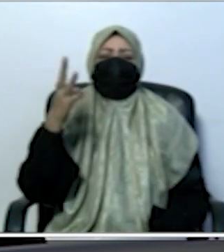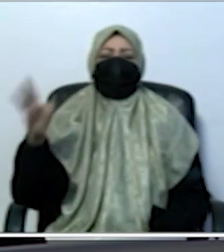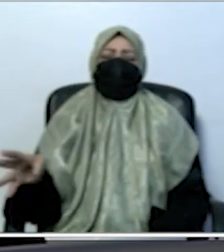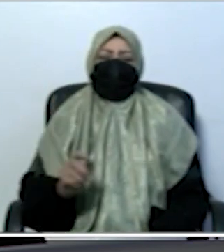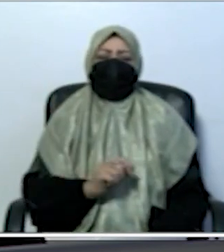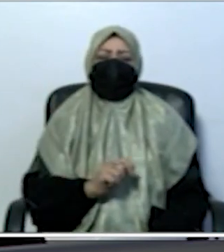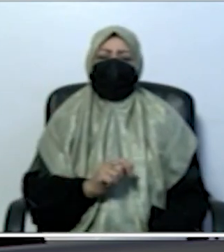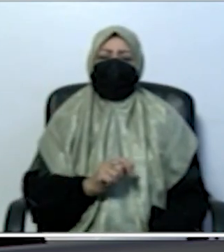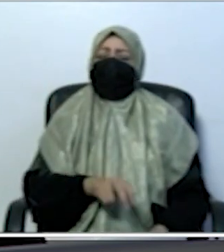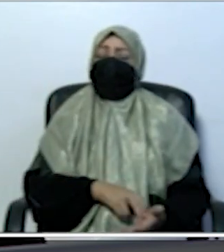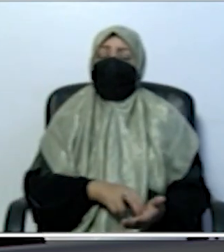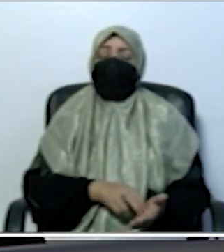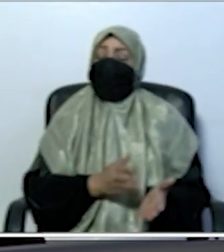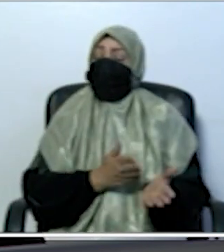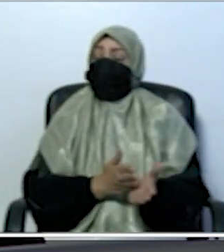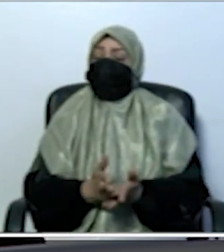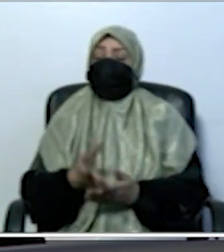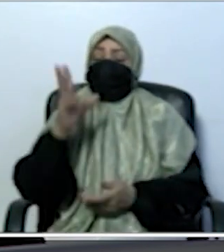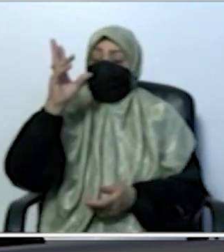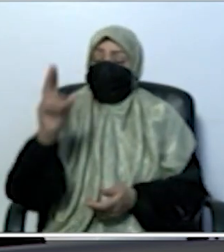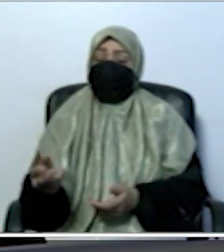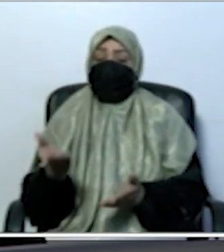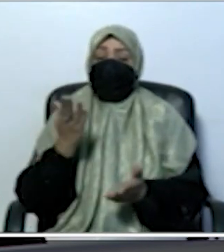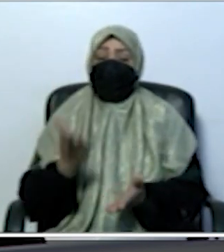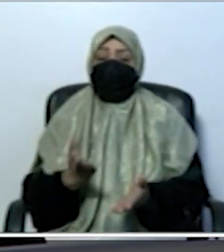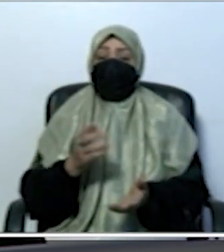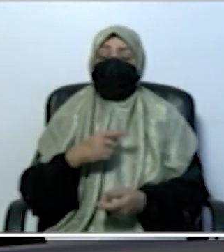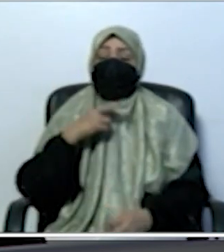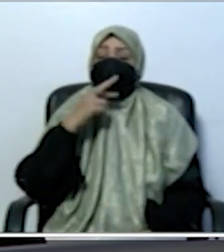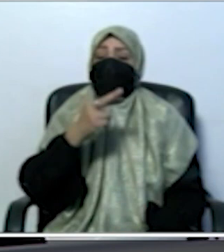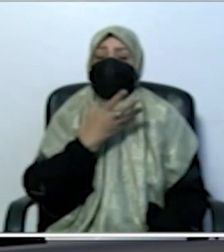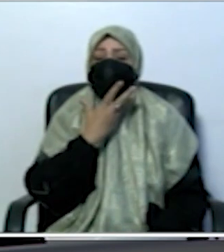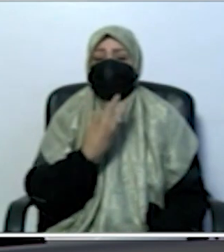تحرص على أن تكون صاحبة كلمة طيبة ودعوة حسنة، لا أن تكون